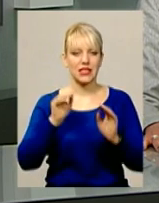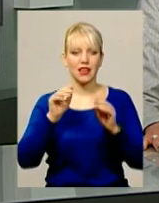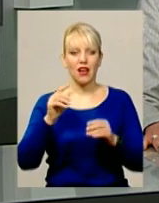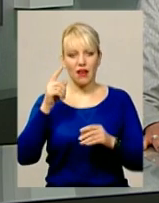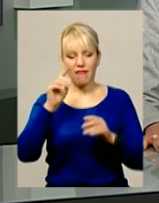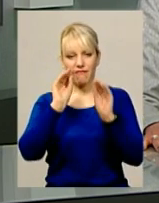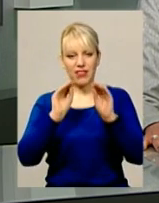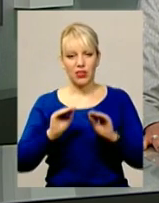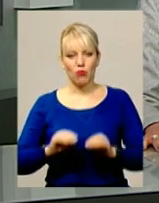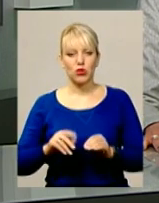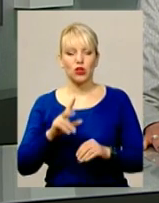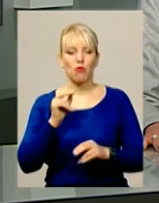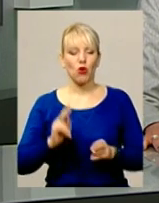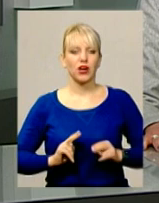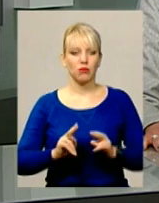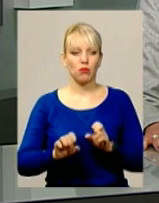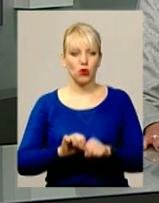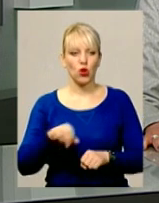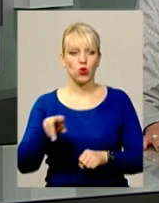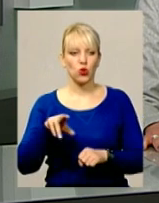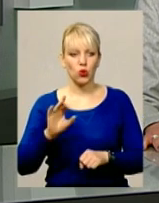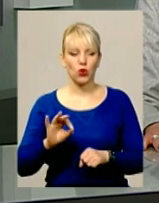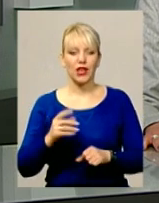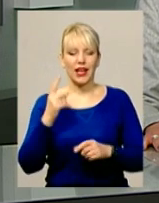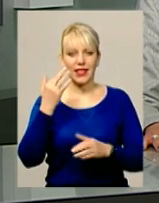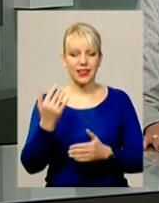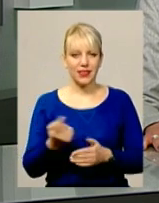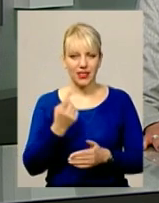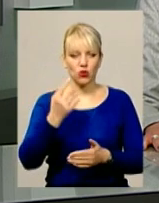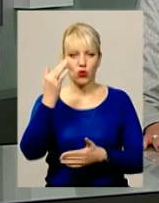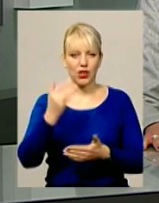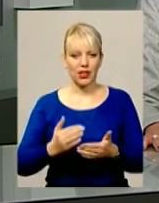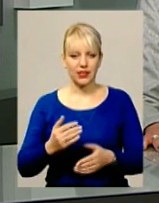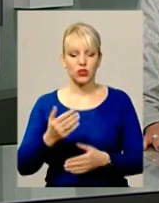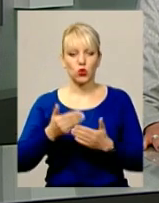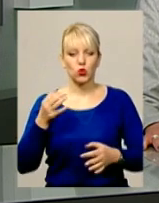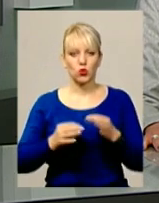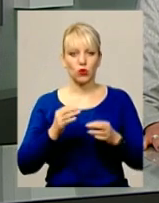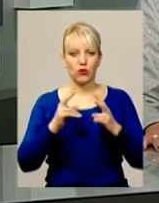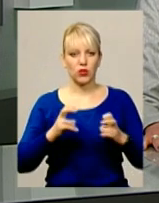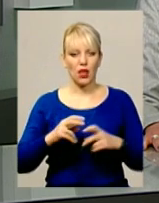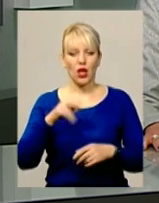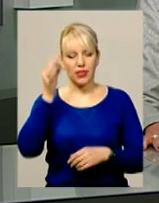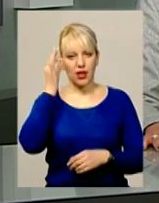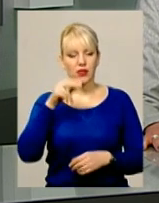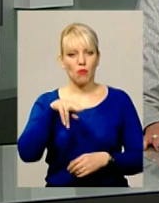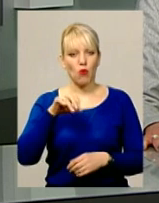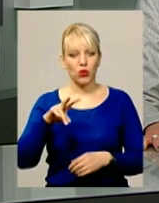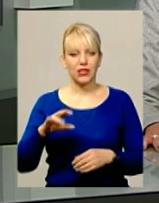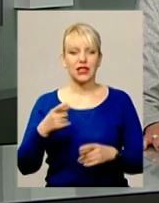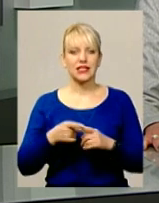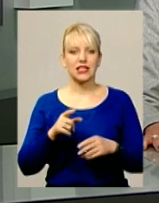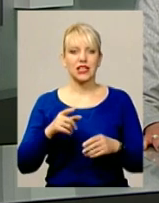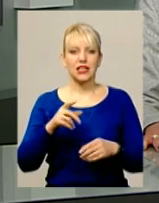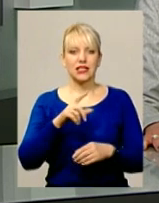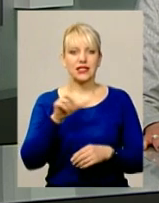кримінальне правопорушення до єдиного реєстру досудових розслідувань. Нагадаю, Іван Покотило засуджений до довічного ув'язнення за замовне вбивство